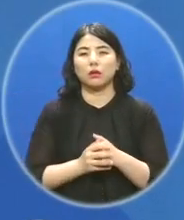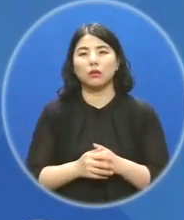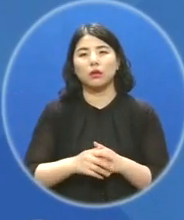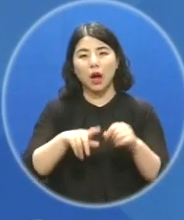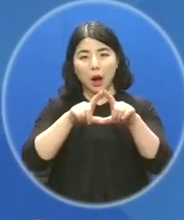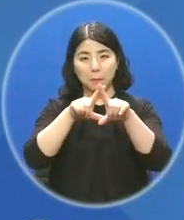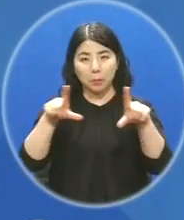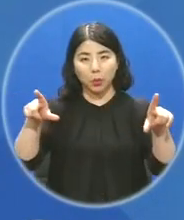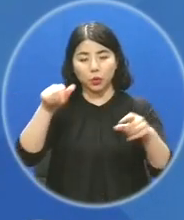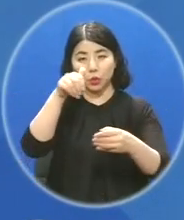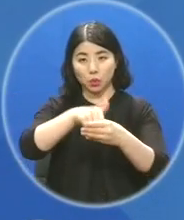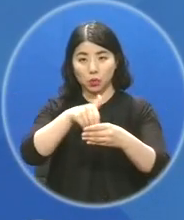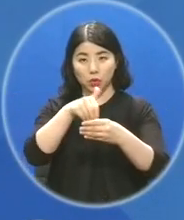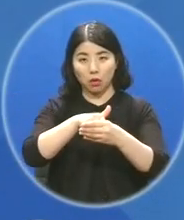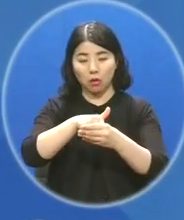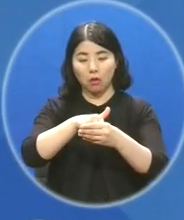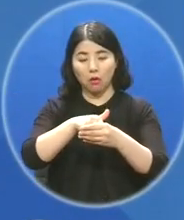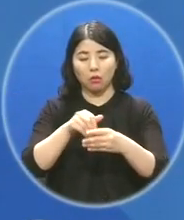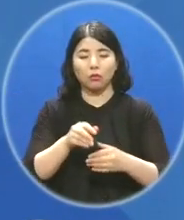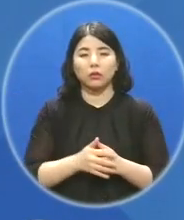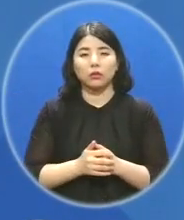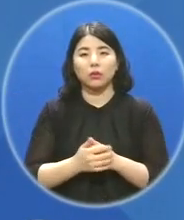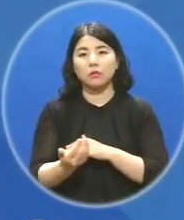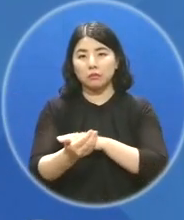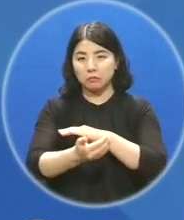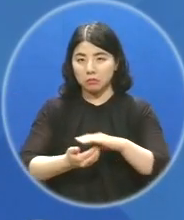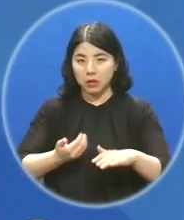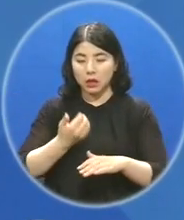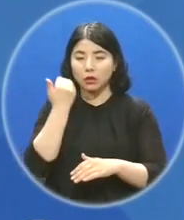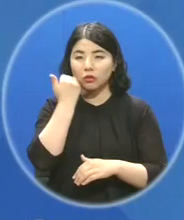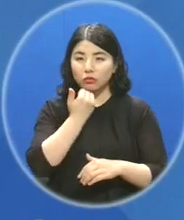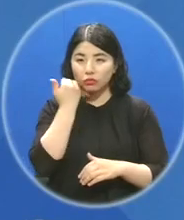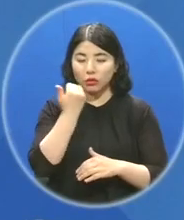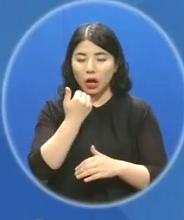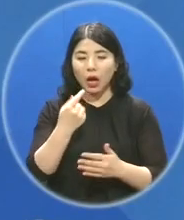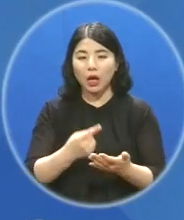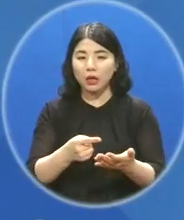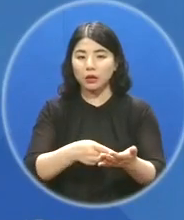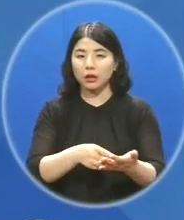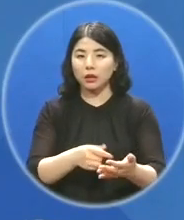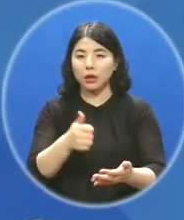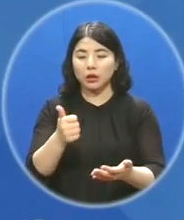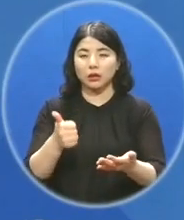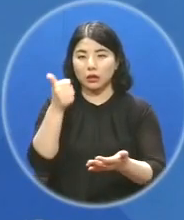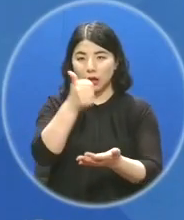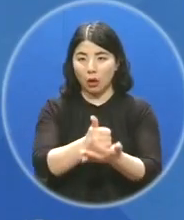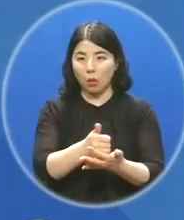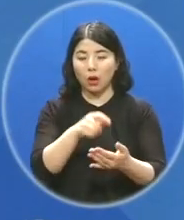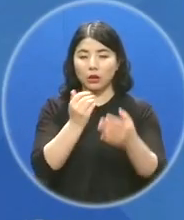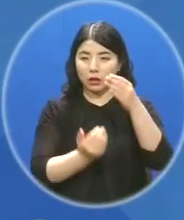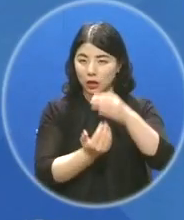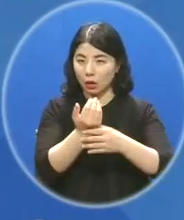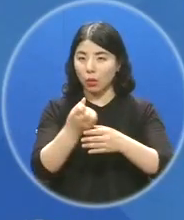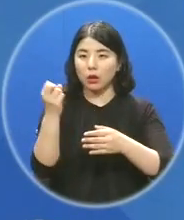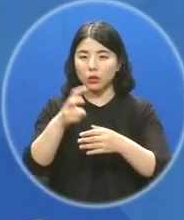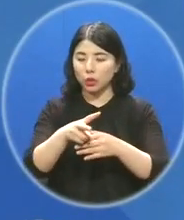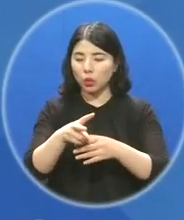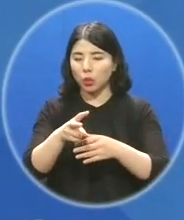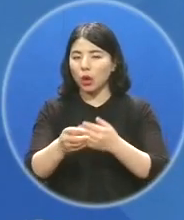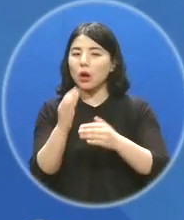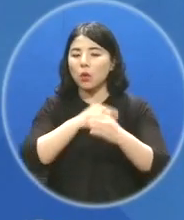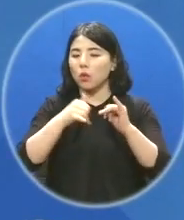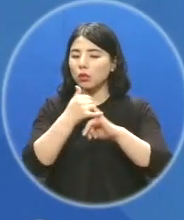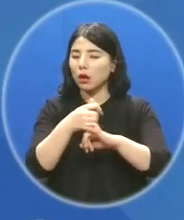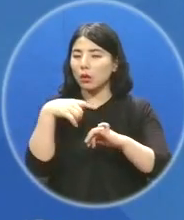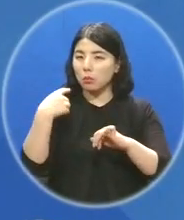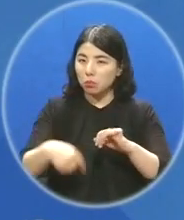그러니까 보통의 선거라는 거는 사전에 어떤 사람이 나올 것에 대한 예측 그리고 그 사람이 내거는 공약